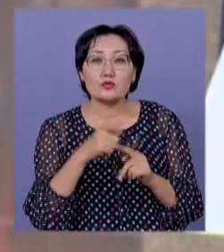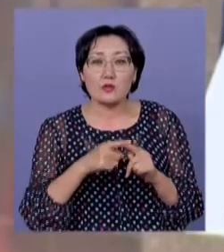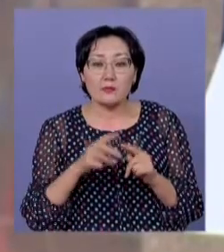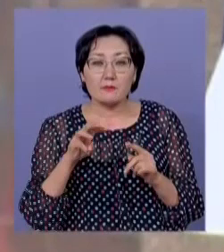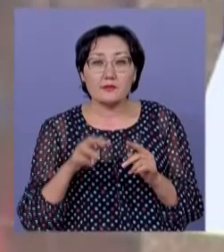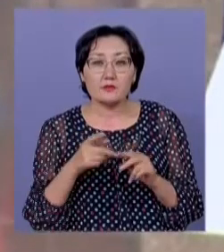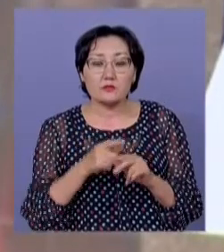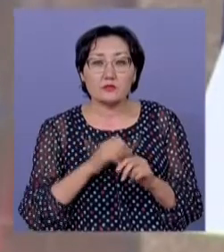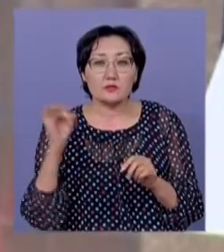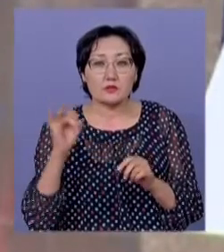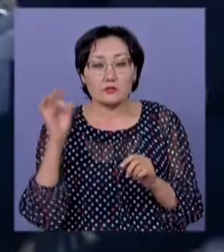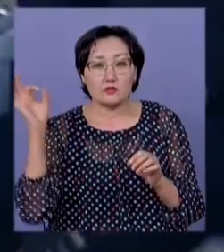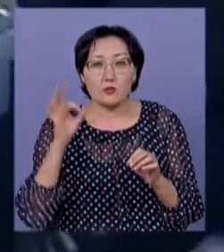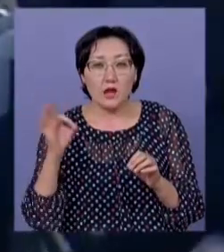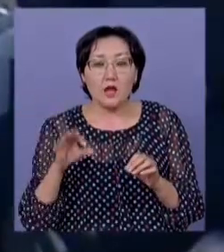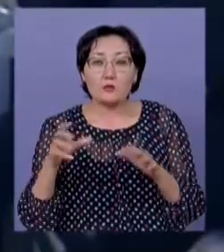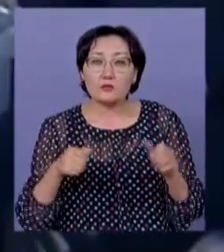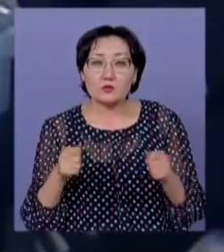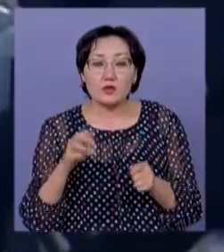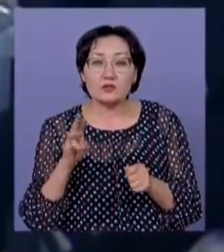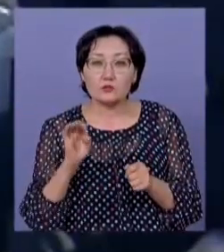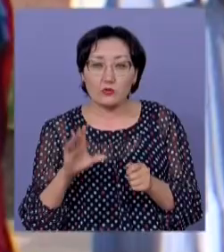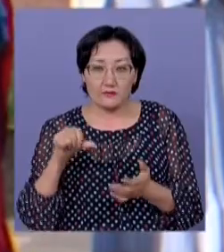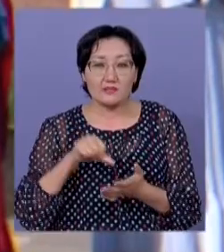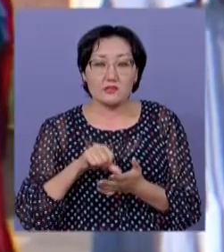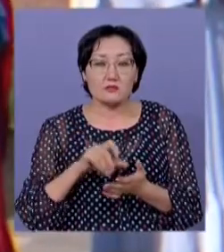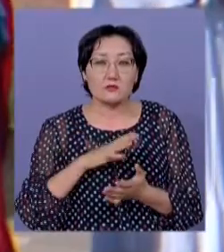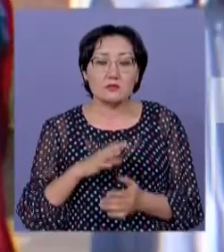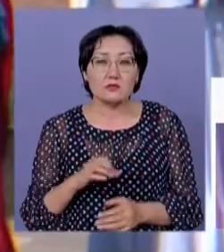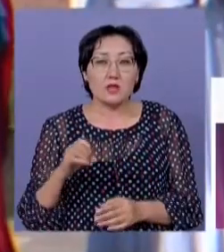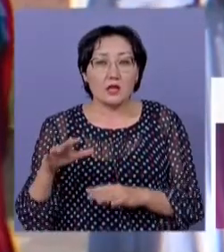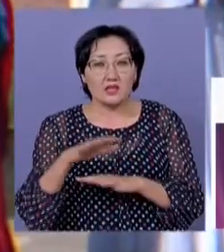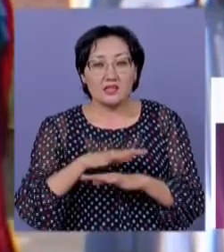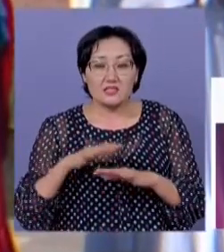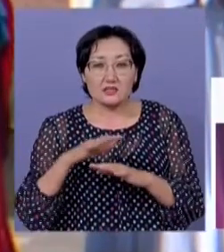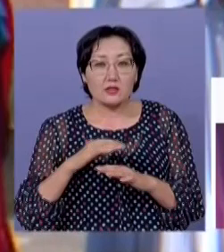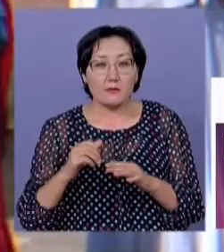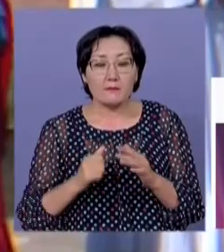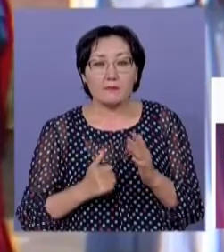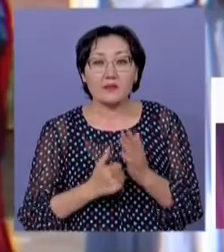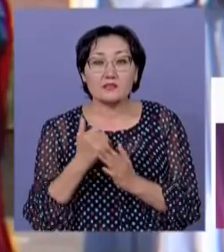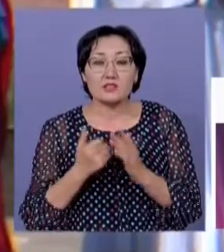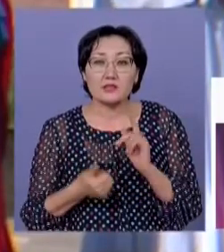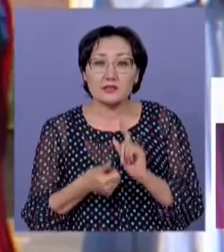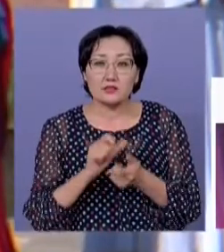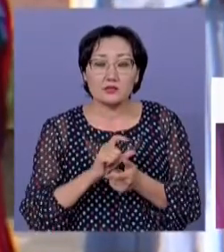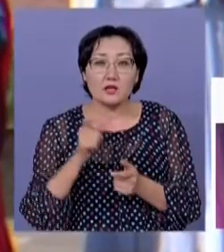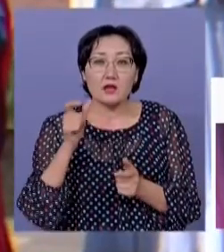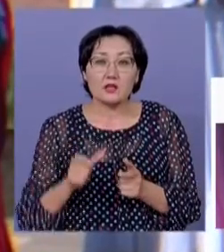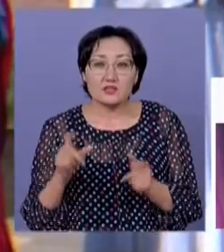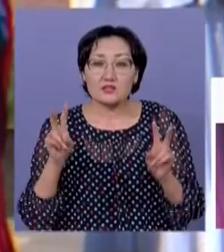тарихи сәтке мемлекет басшысы Қасым Жомарт Тоқаев қатысты. Халықтың мақтанышына айналған азаматтардың